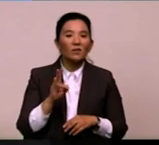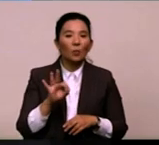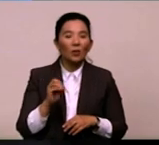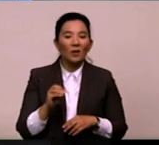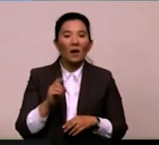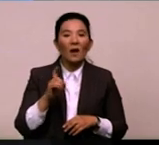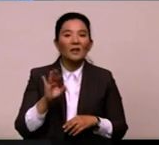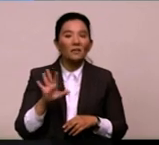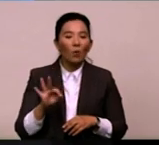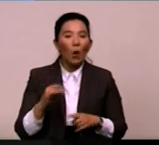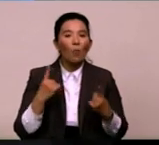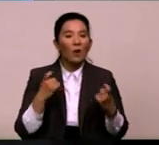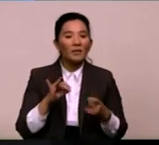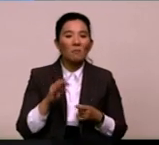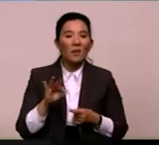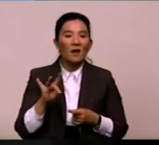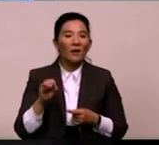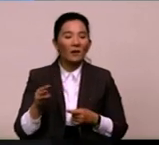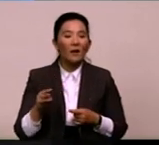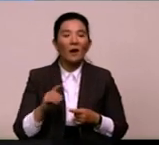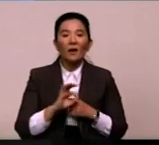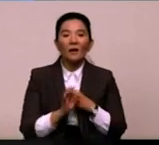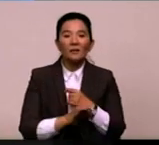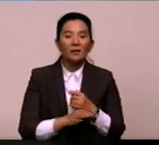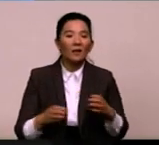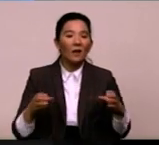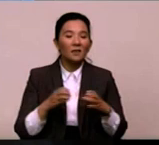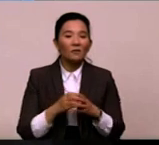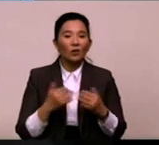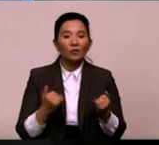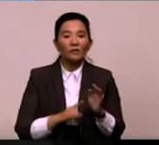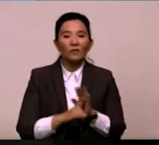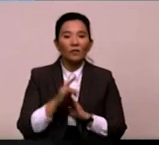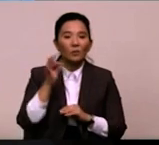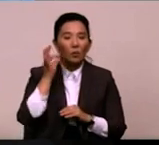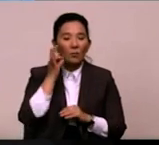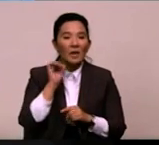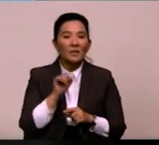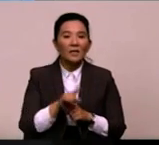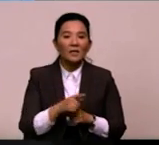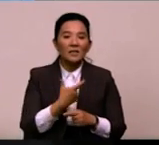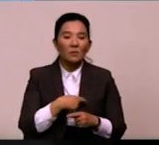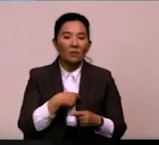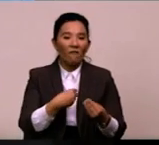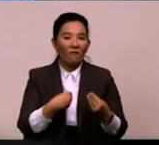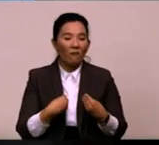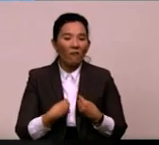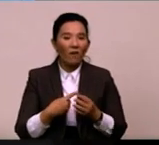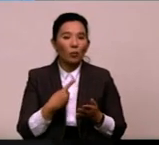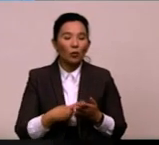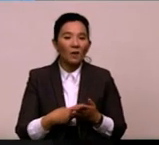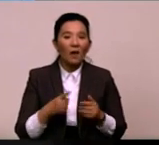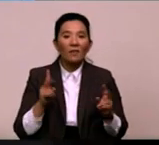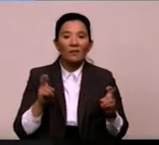ханство, Бухарский эмират, Коканское ханство. Давайте вспомним, зададим себе вопрос.